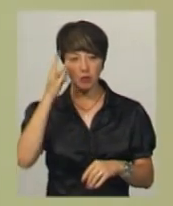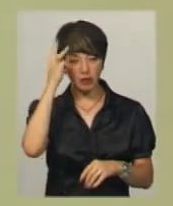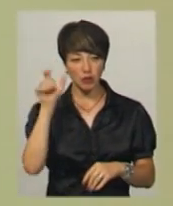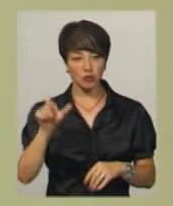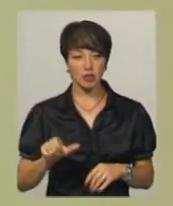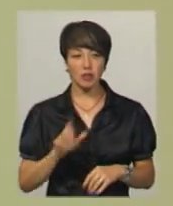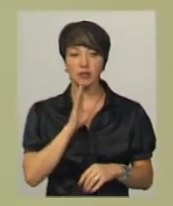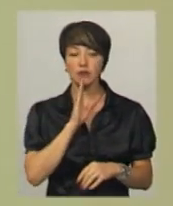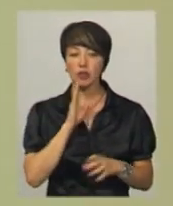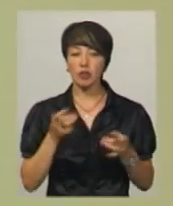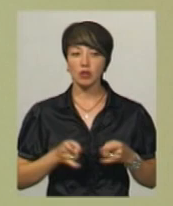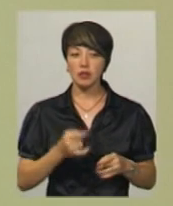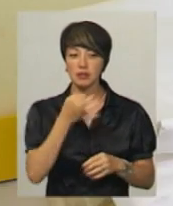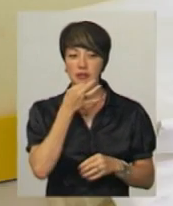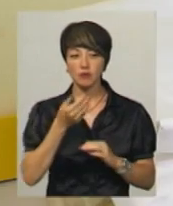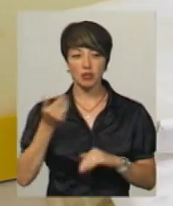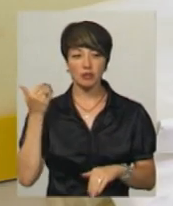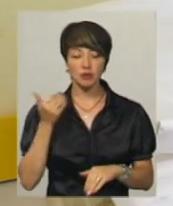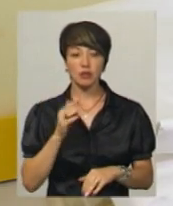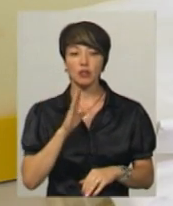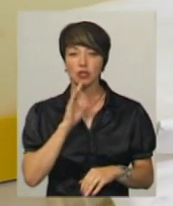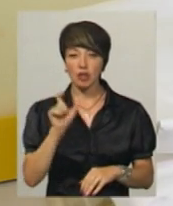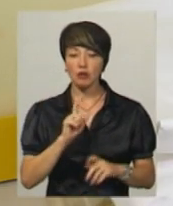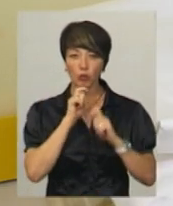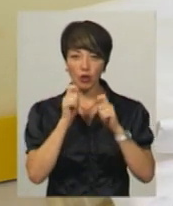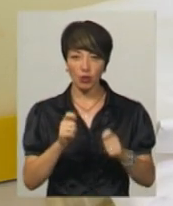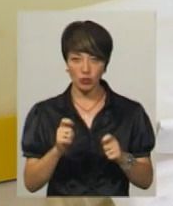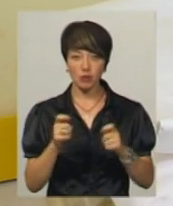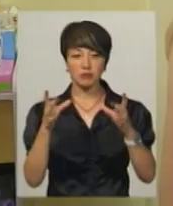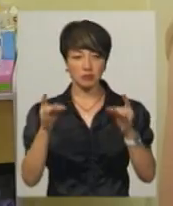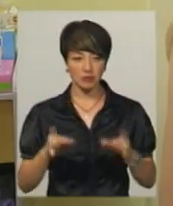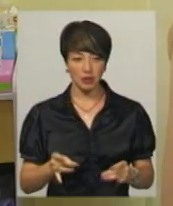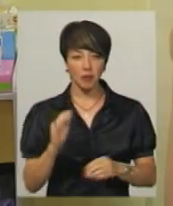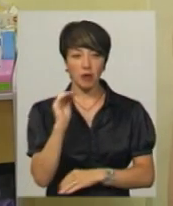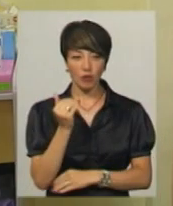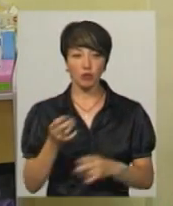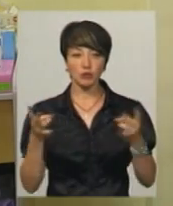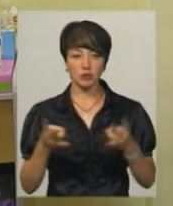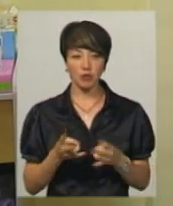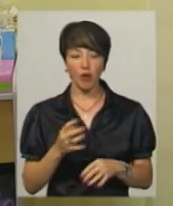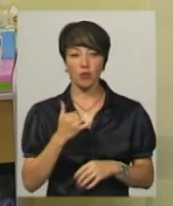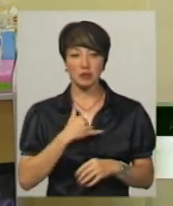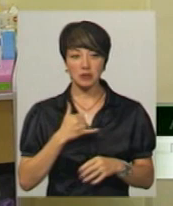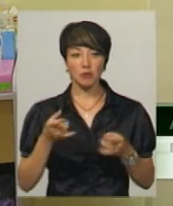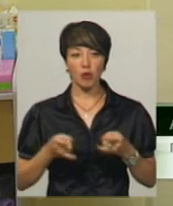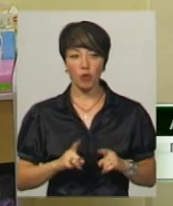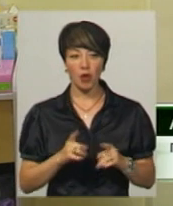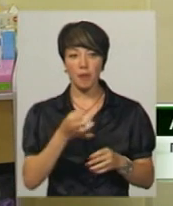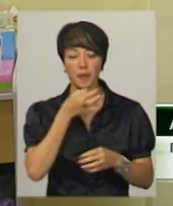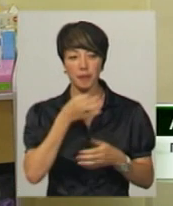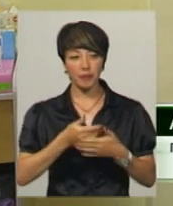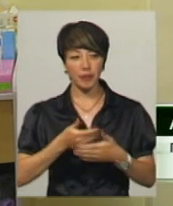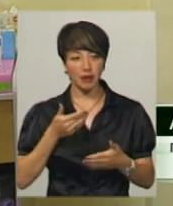Лис. Дівчинка народилась завчасно. Жінка каже, подарунок малюка їй згодився. У мене пологи настали